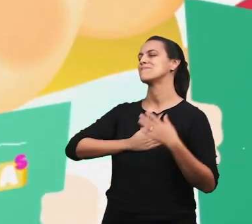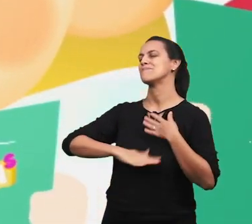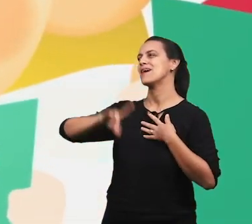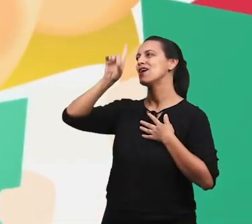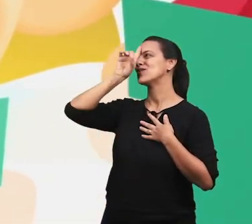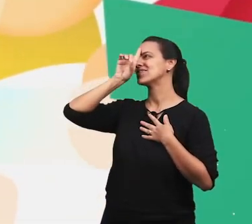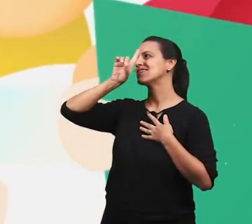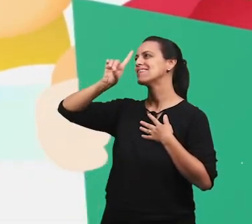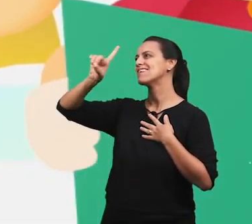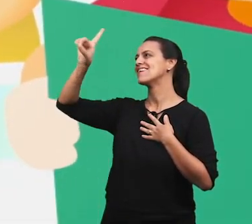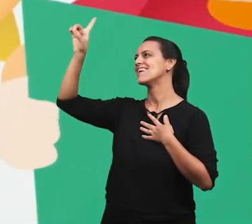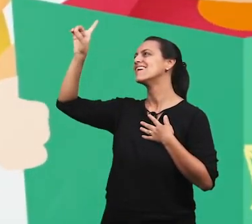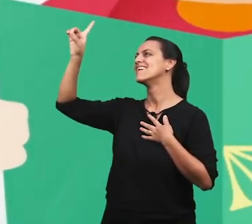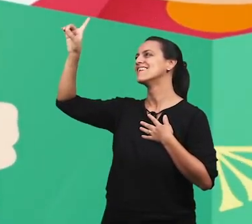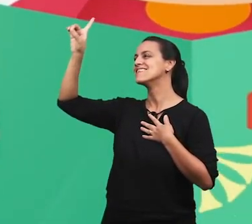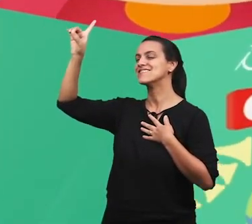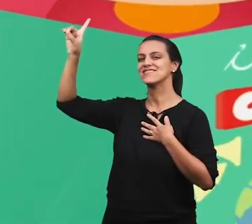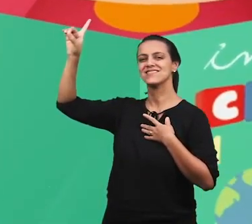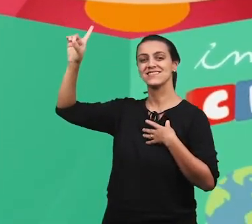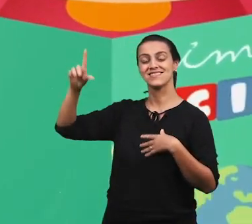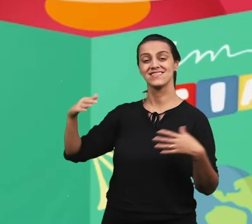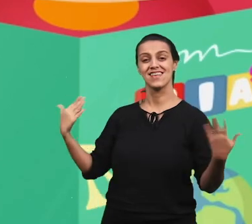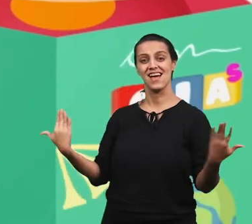Он мой Бог.